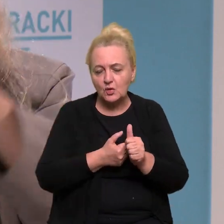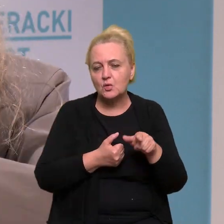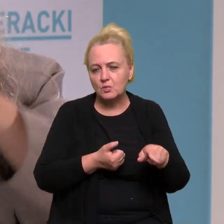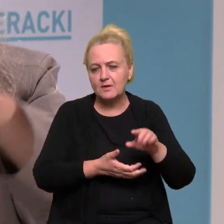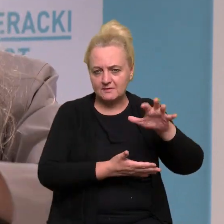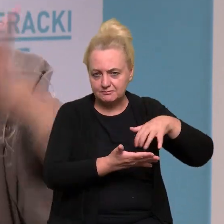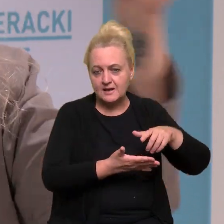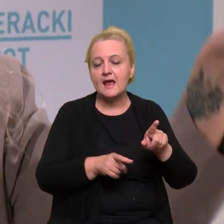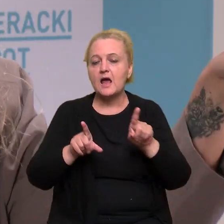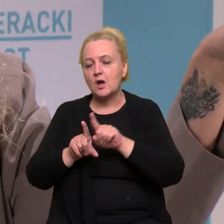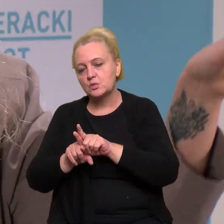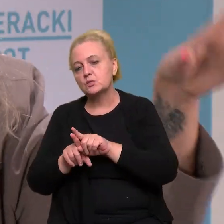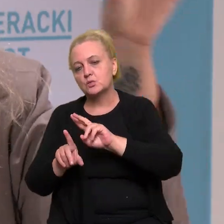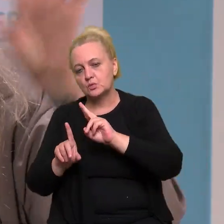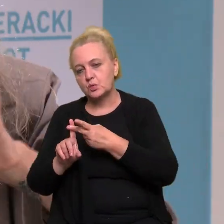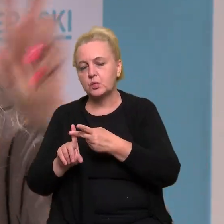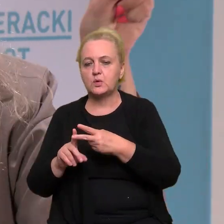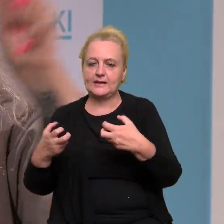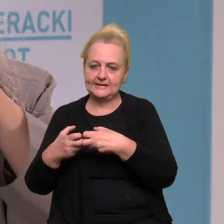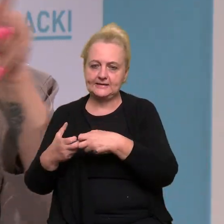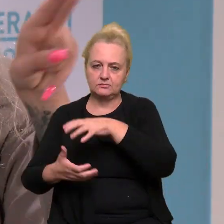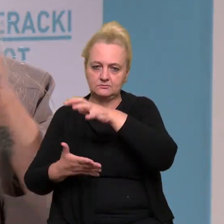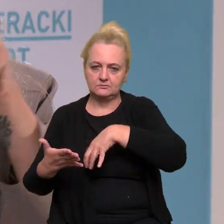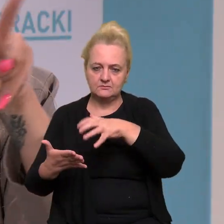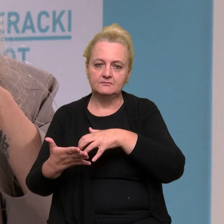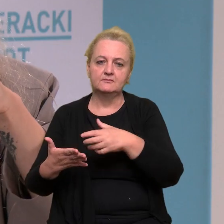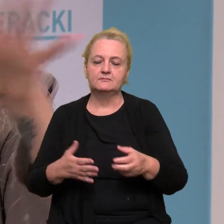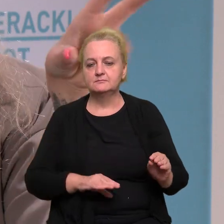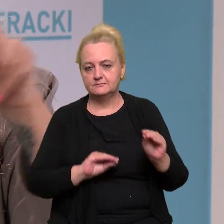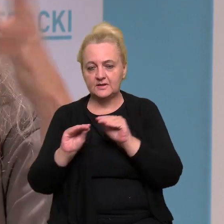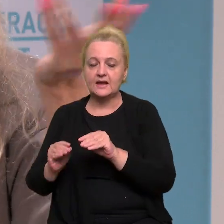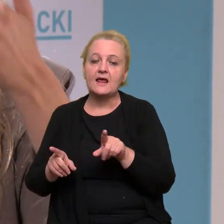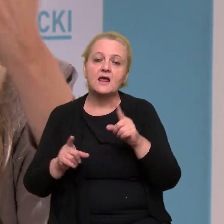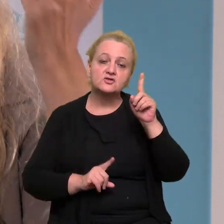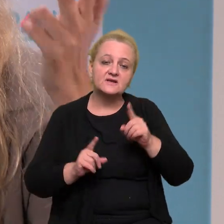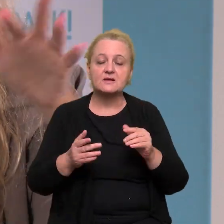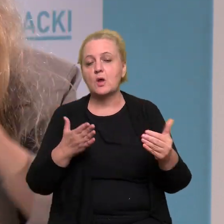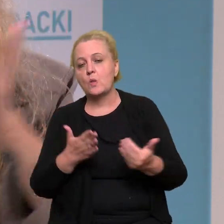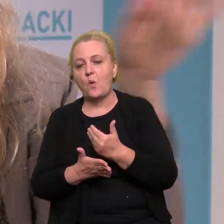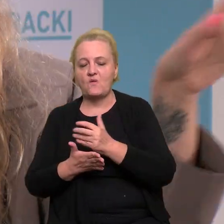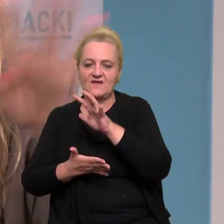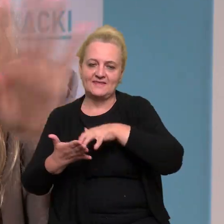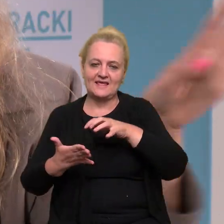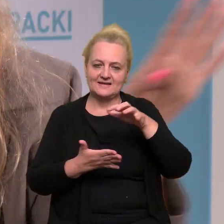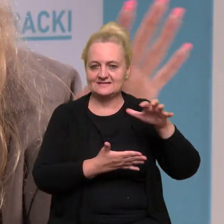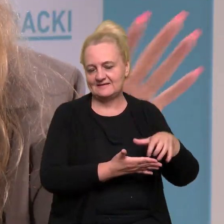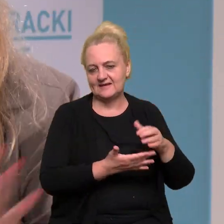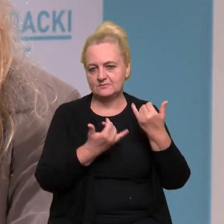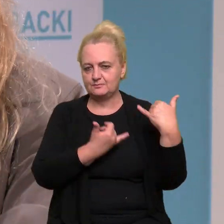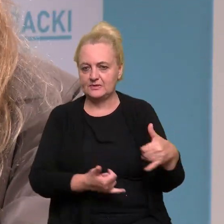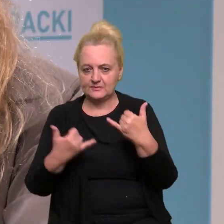online często jest przejmowane z wydruku na online, ale czasami są też całkiem nowe teksty, inne.